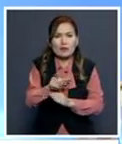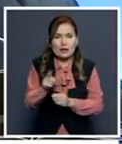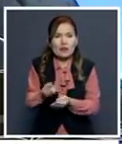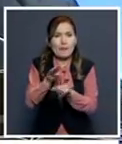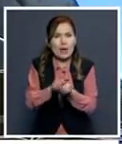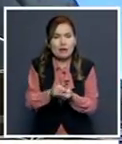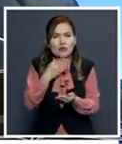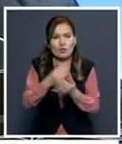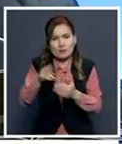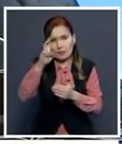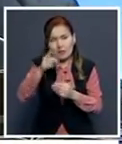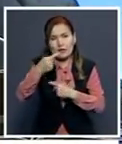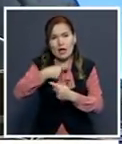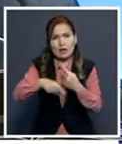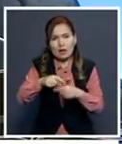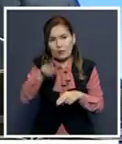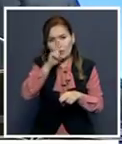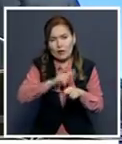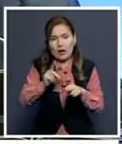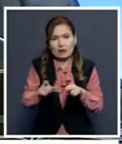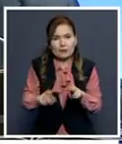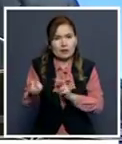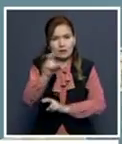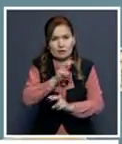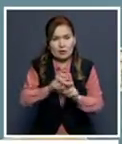жоғалып кеткендерді іздестіру мәселесі сөз болады.